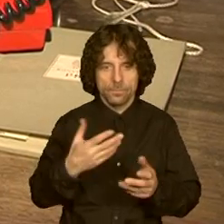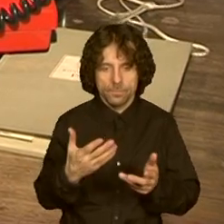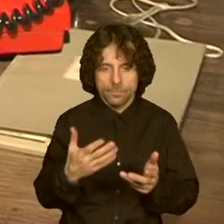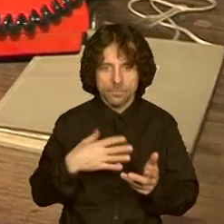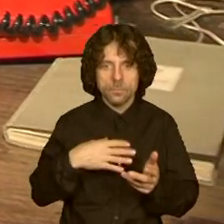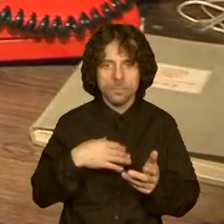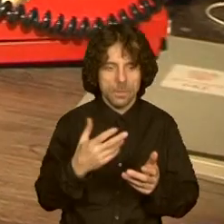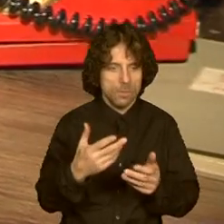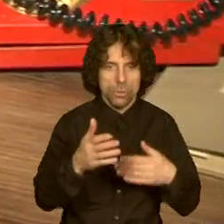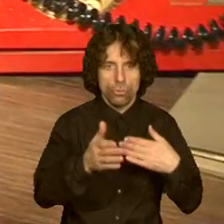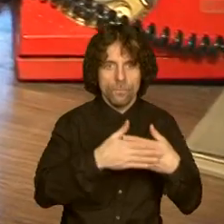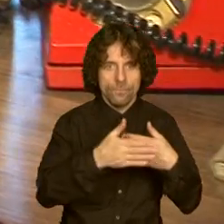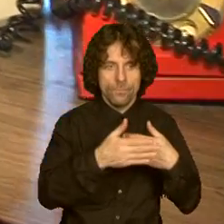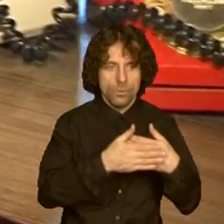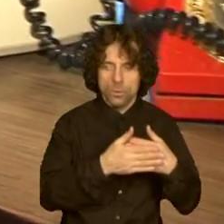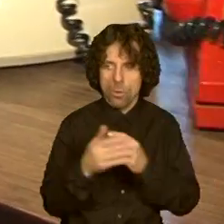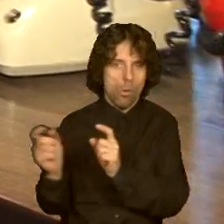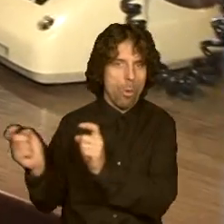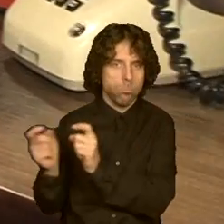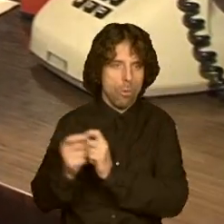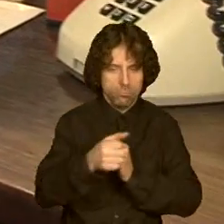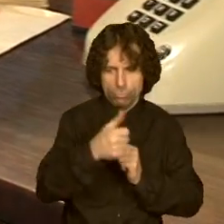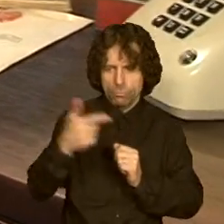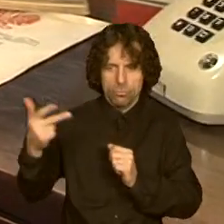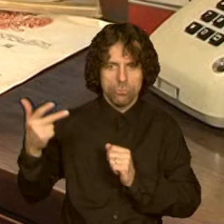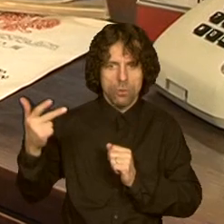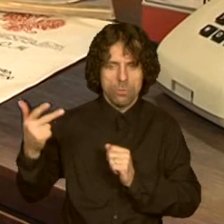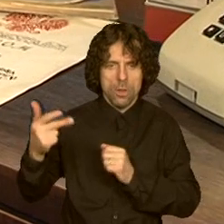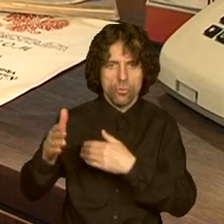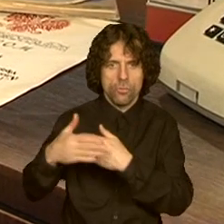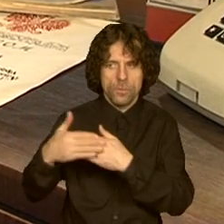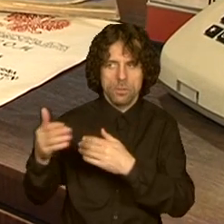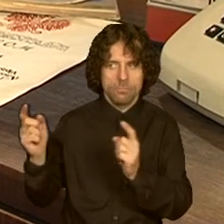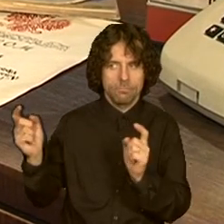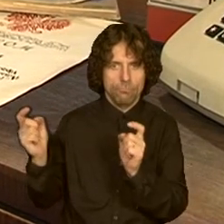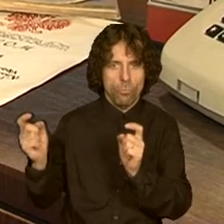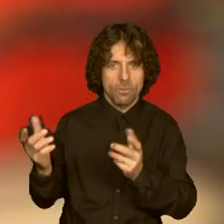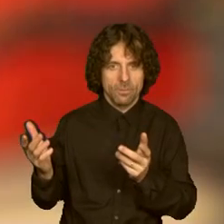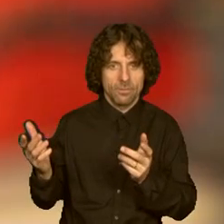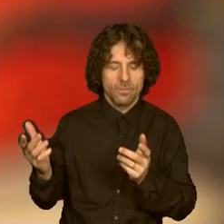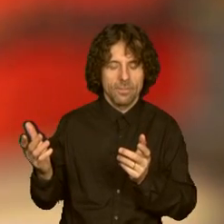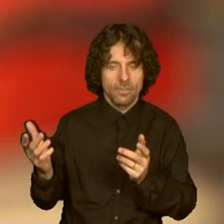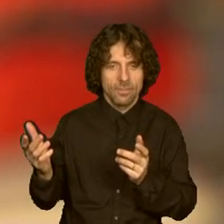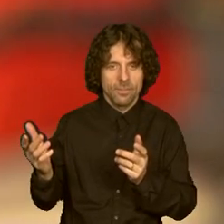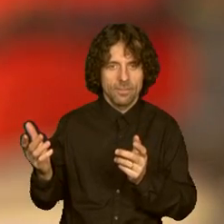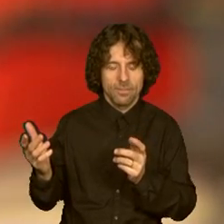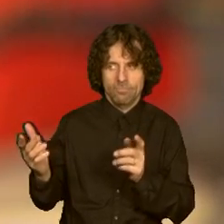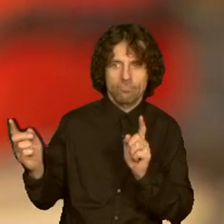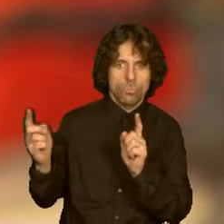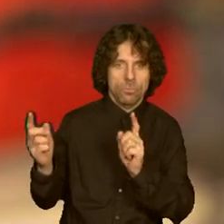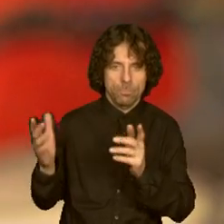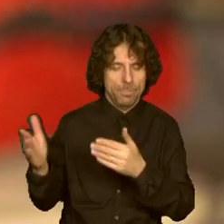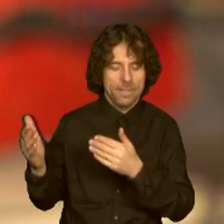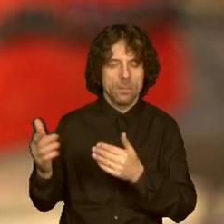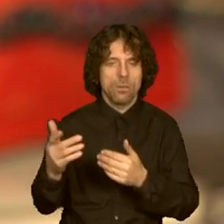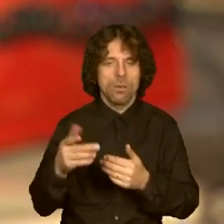to były trzecie drzwi bodaj od gabinetu pana dyrektora Kasperlika. Zwykło się